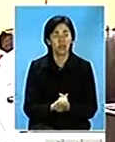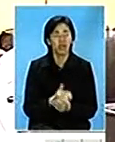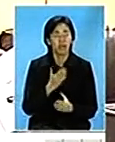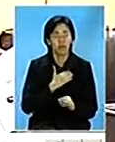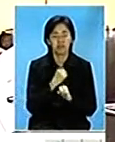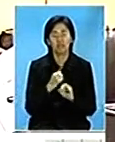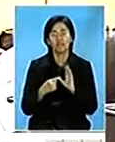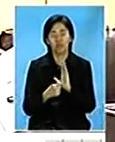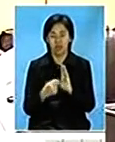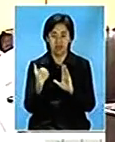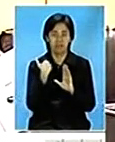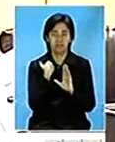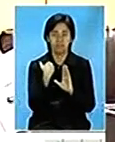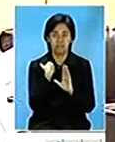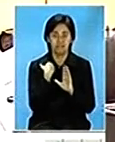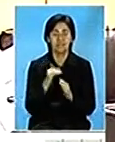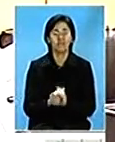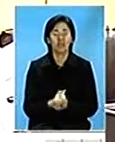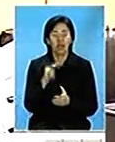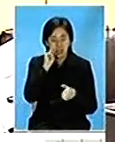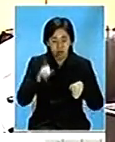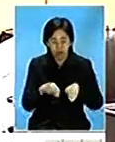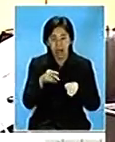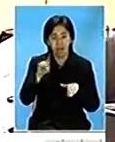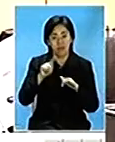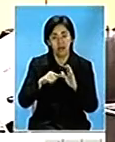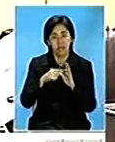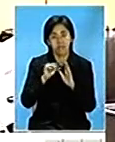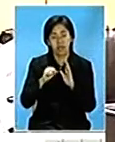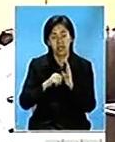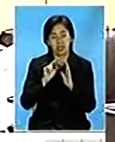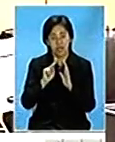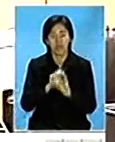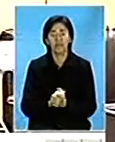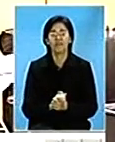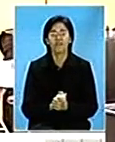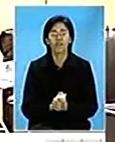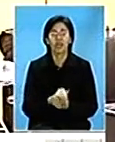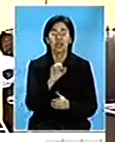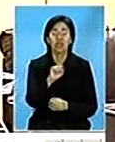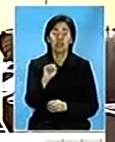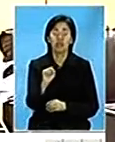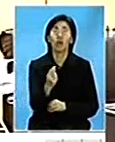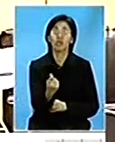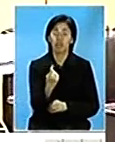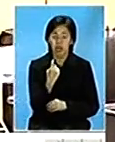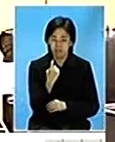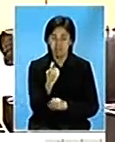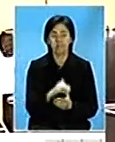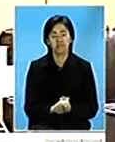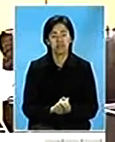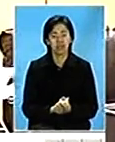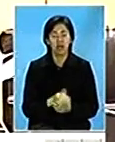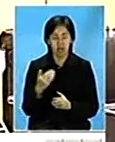แสดงเฉพาะแม่น้ำป่าสักที่ท่านกล่าวถึงส่วน